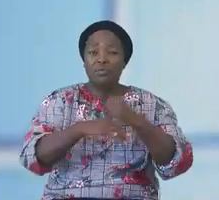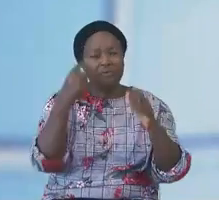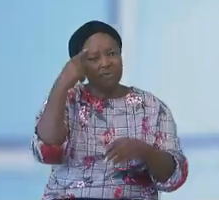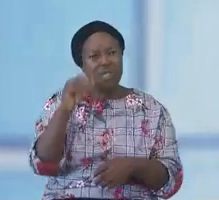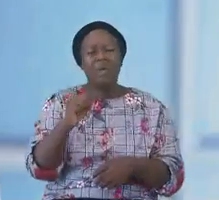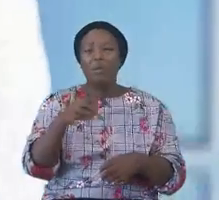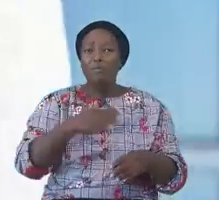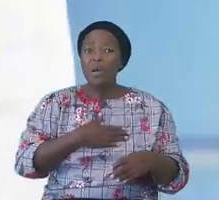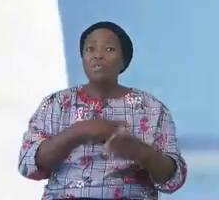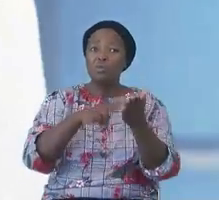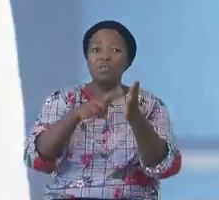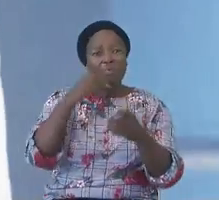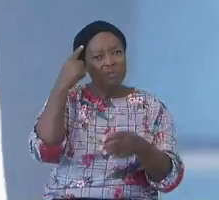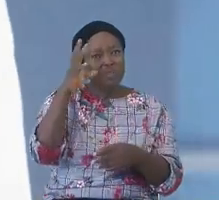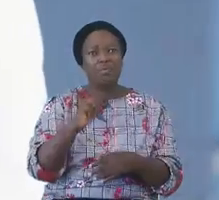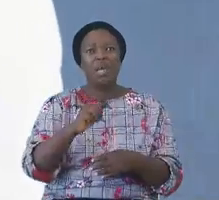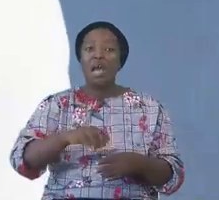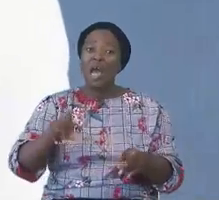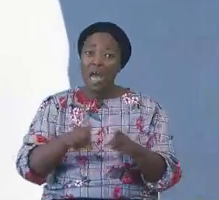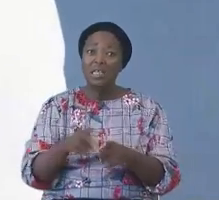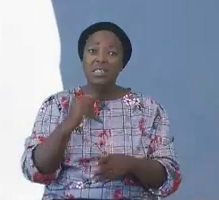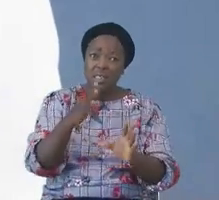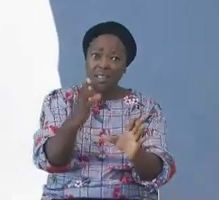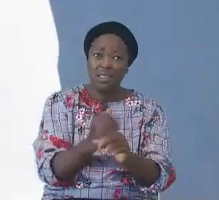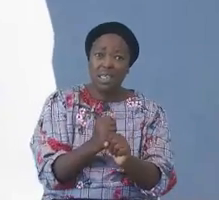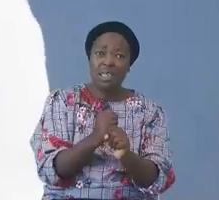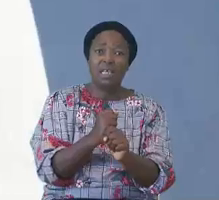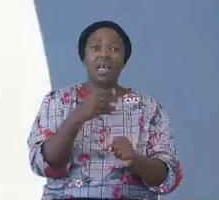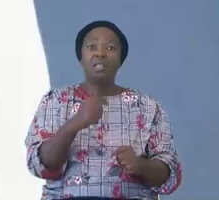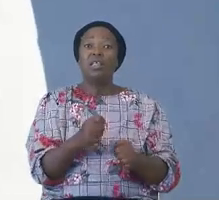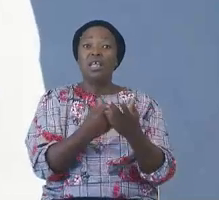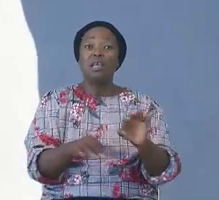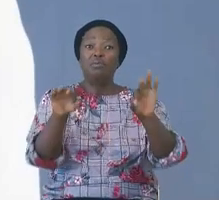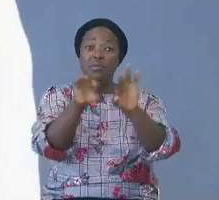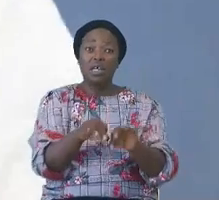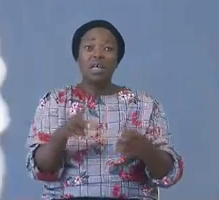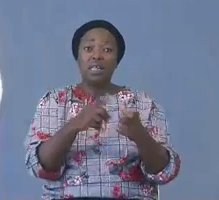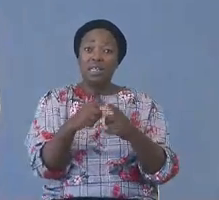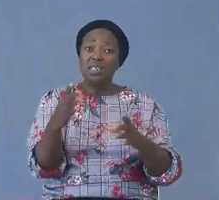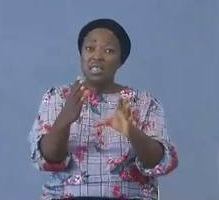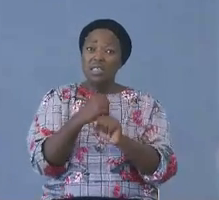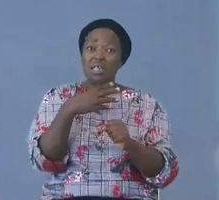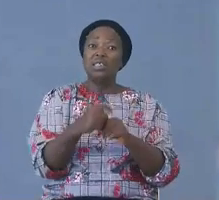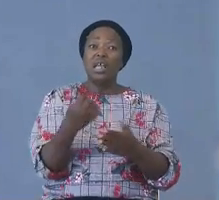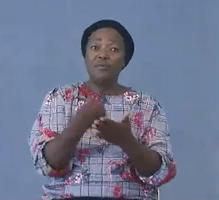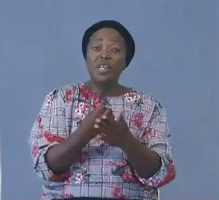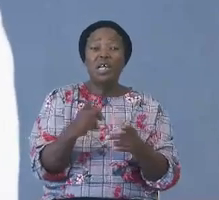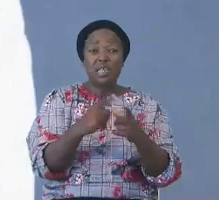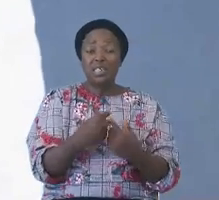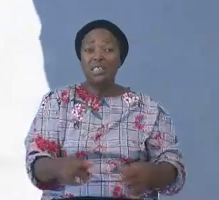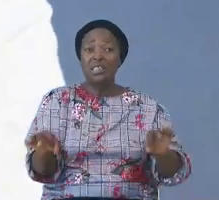comme ils viennent, comme ils acceptent ma souffrance pour eux, ma substitution pour eux,